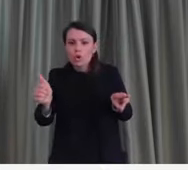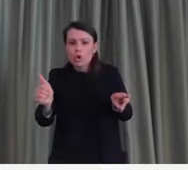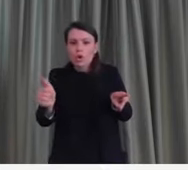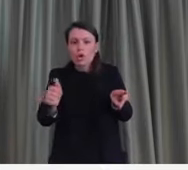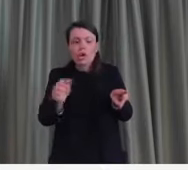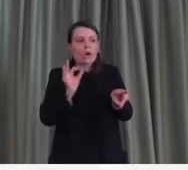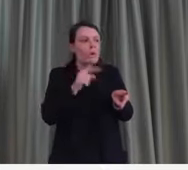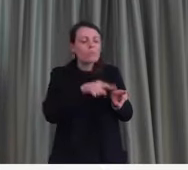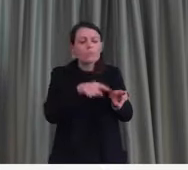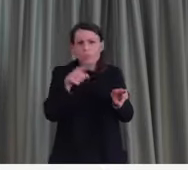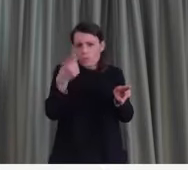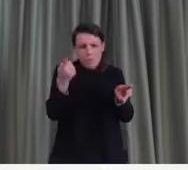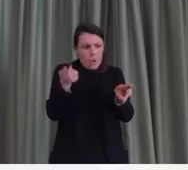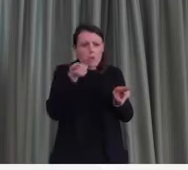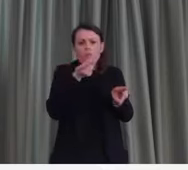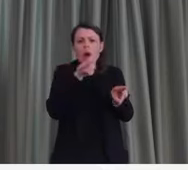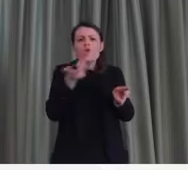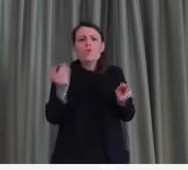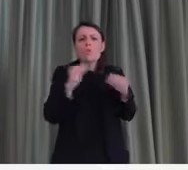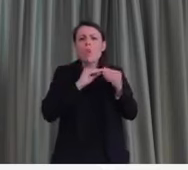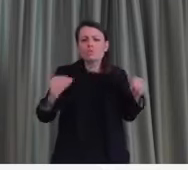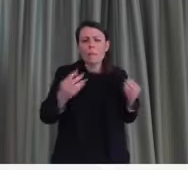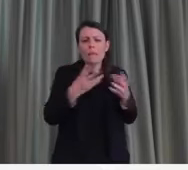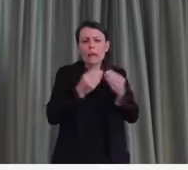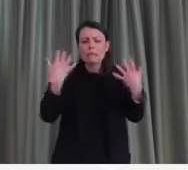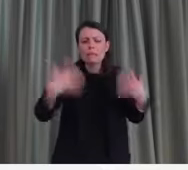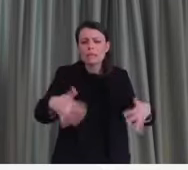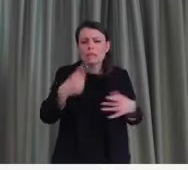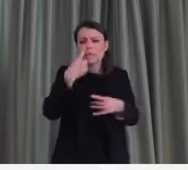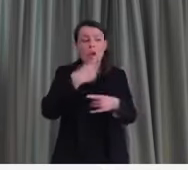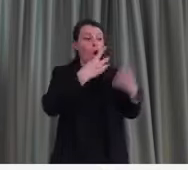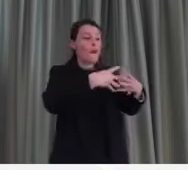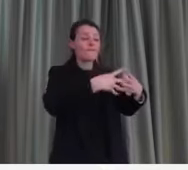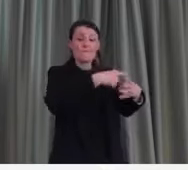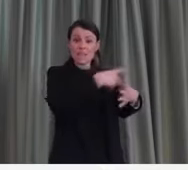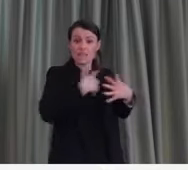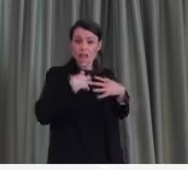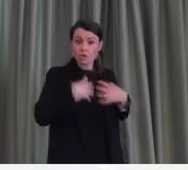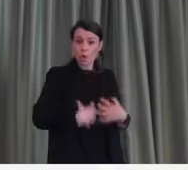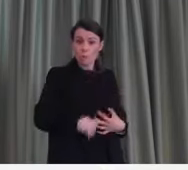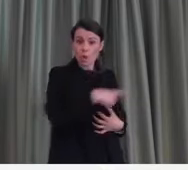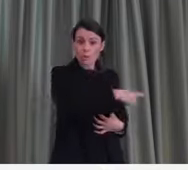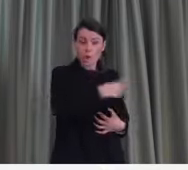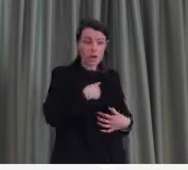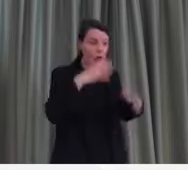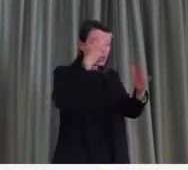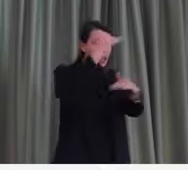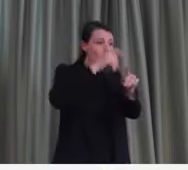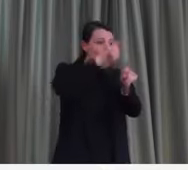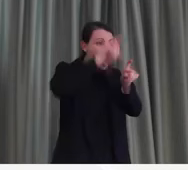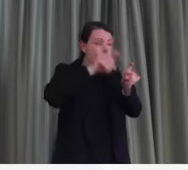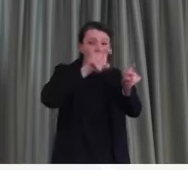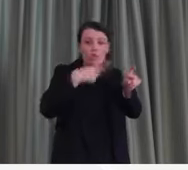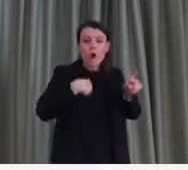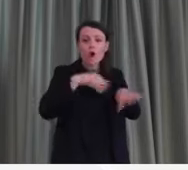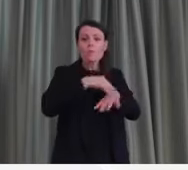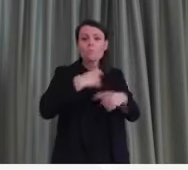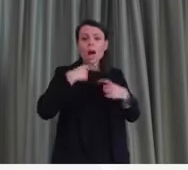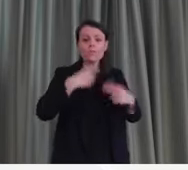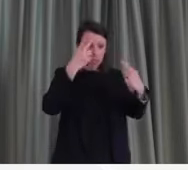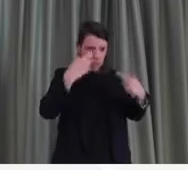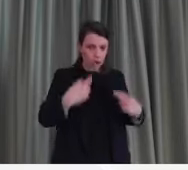apparecchiature dal del tiratore polmonare al monte per controllare il paziente dal letto stesso di terapia